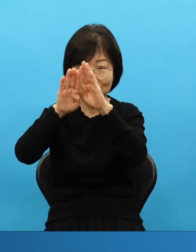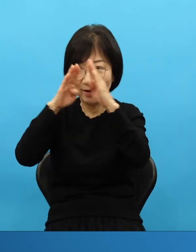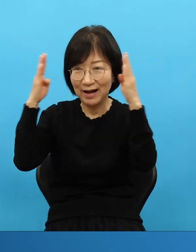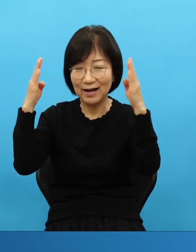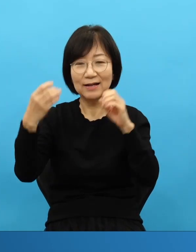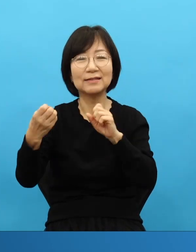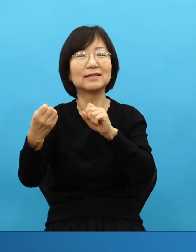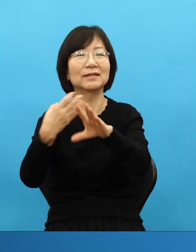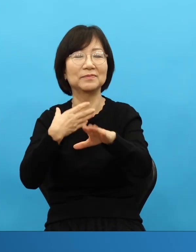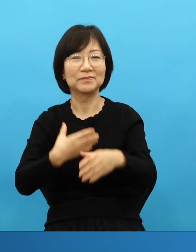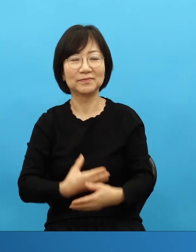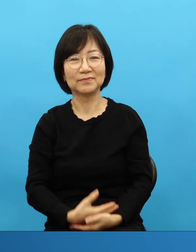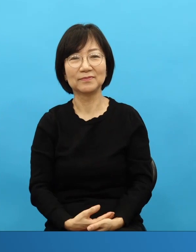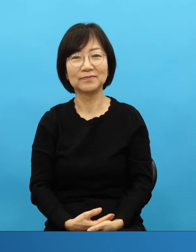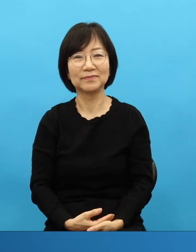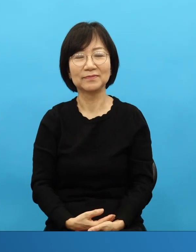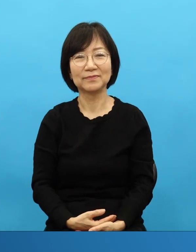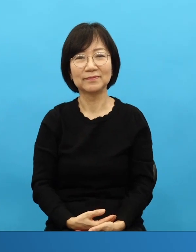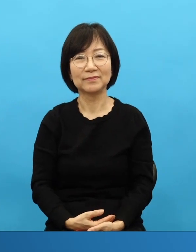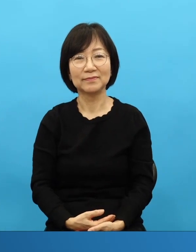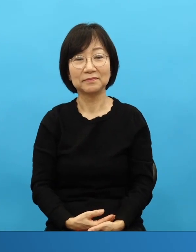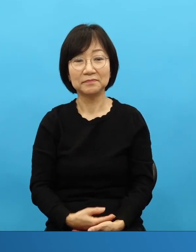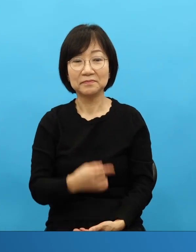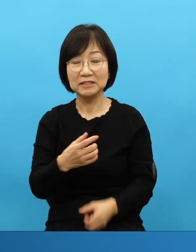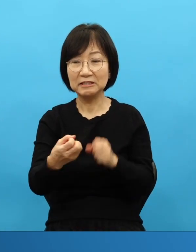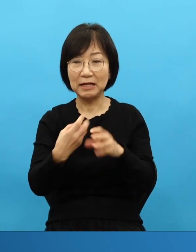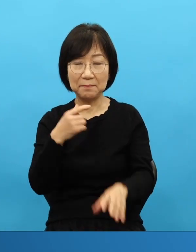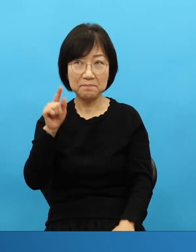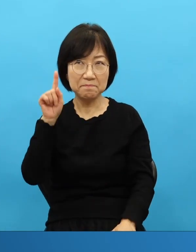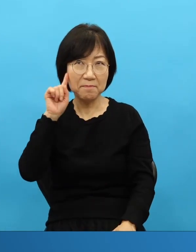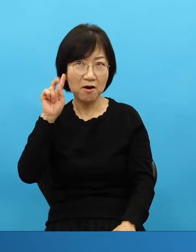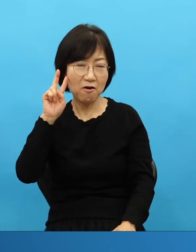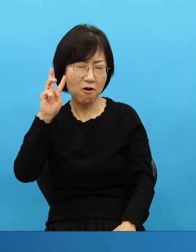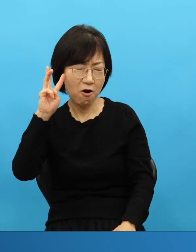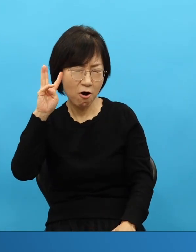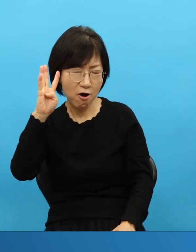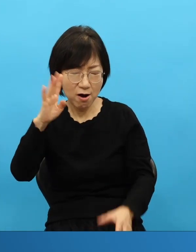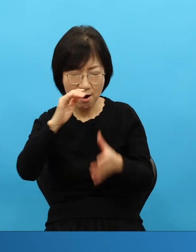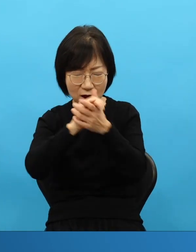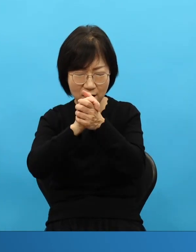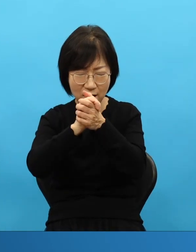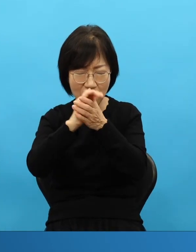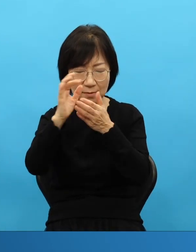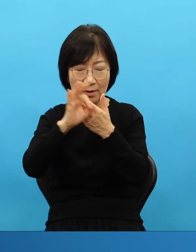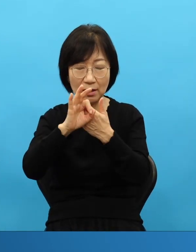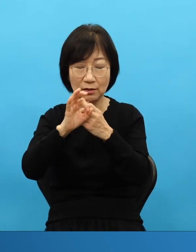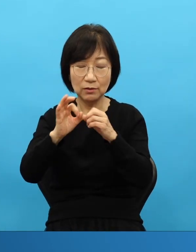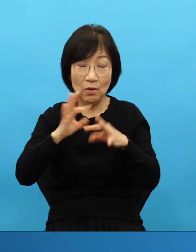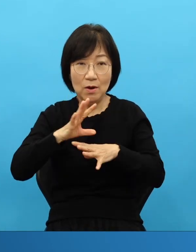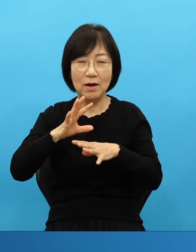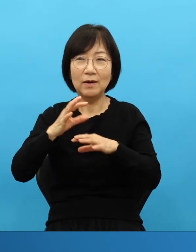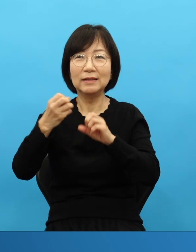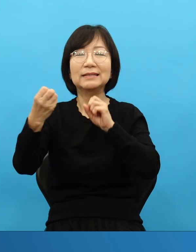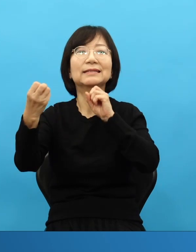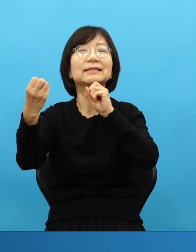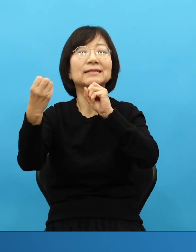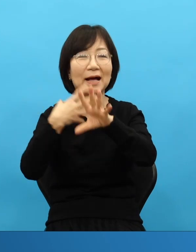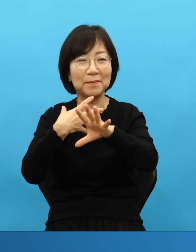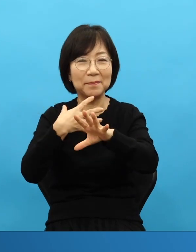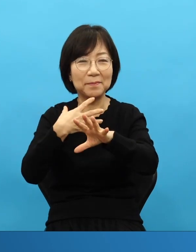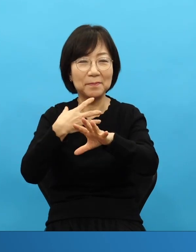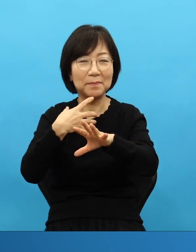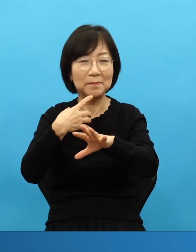try praying that prayer for a few days. 깜짝 놀랄 만한 게 보일 겁니다. You'll see amazing things. 하나님은 그래서